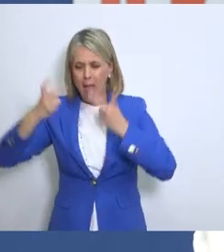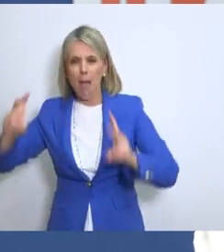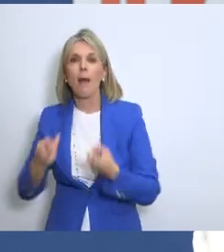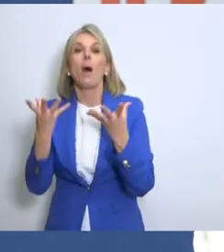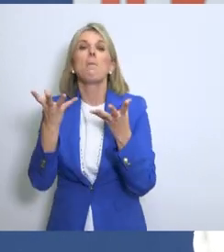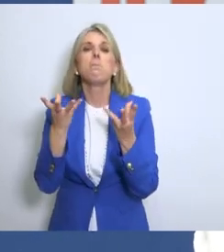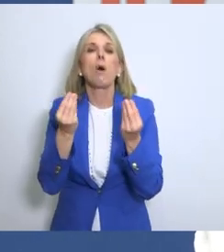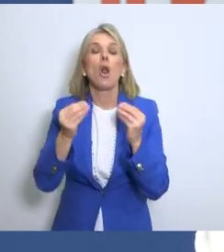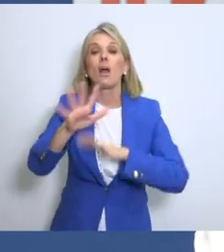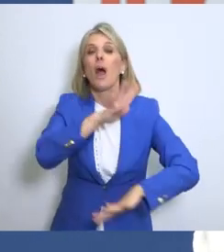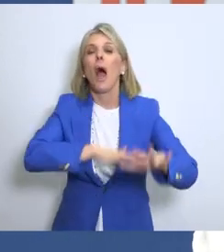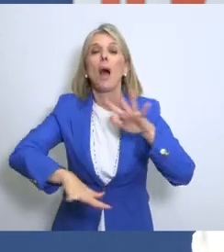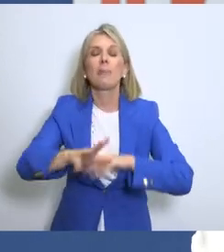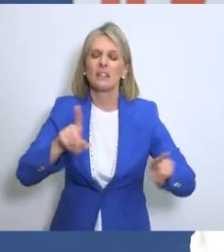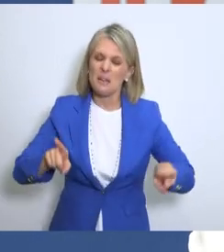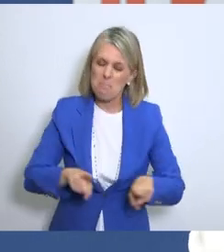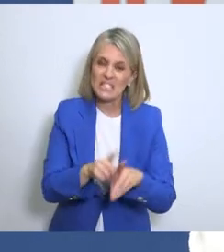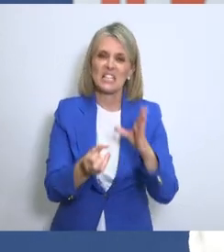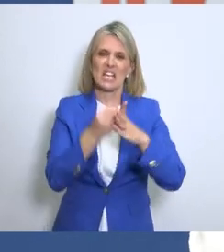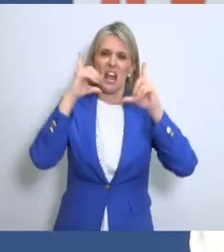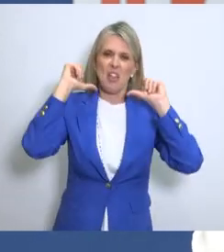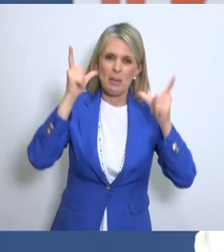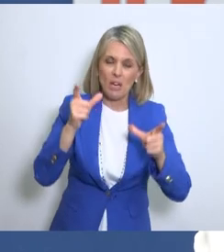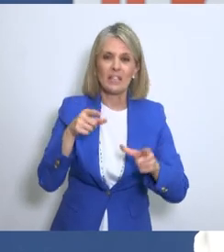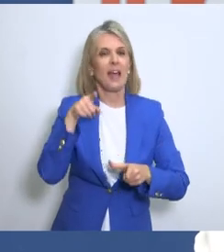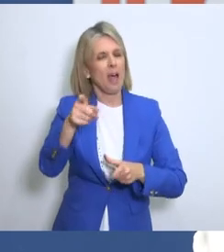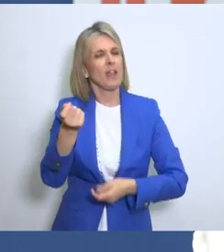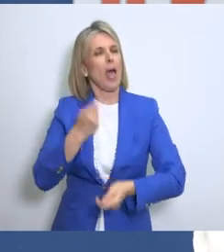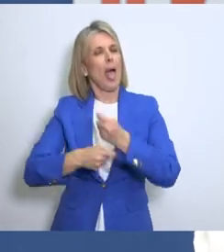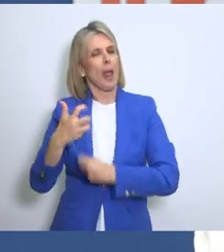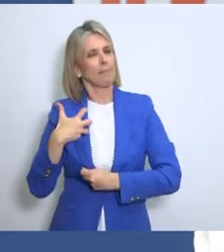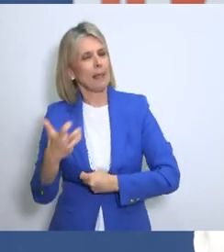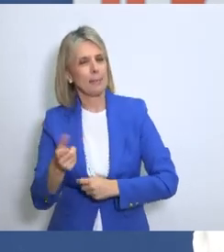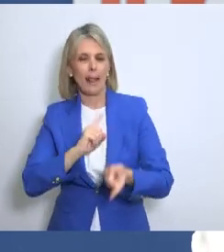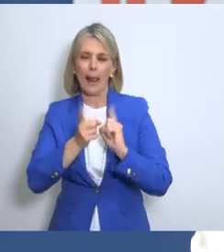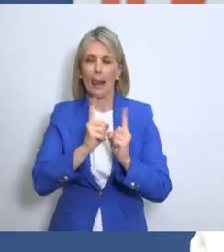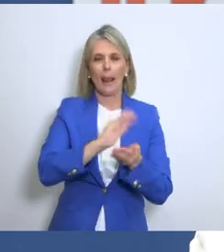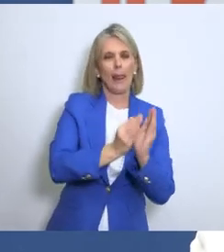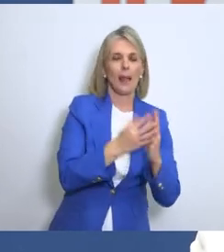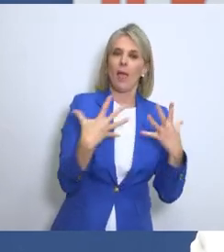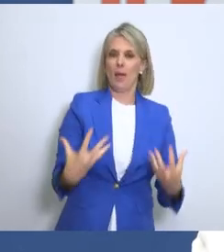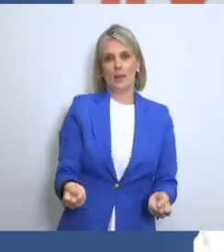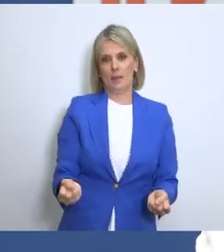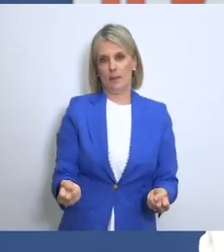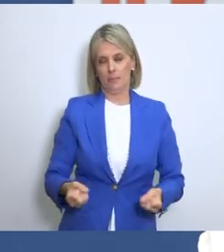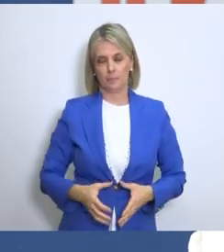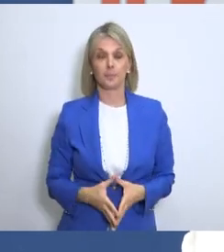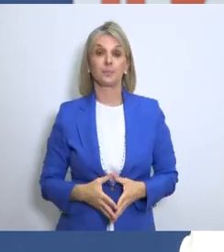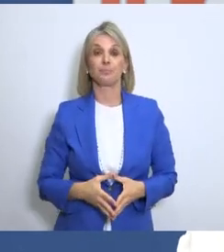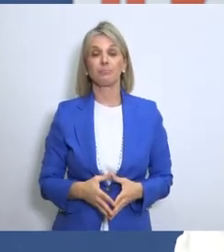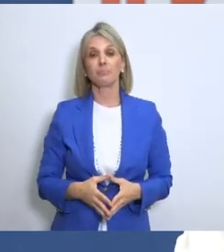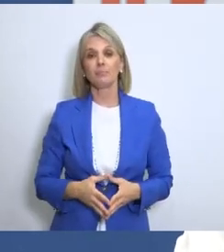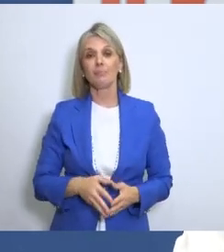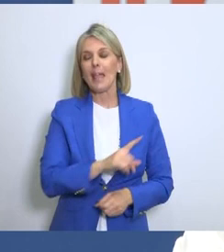Νέας Δημοκρατίας και του ΣΥΡΙΖΑ, αλλά και με τους δικούς του επιχειρηματίες και με τους δικούς του άριστους. Επομένως,